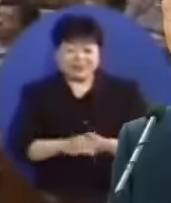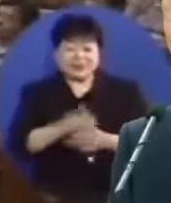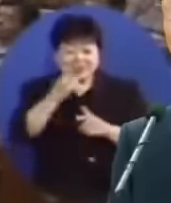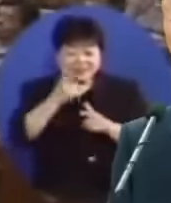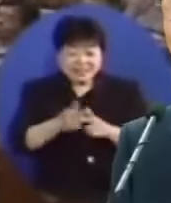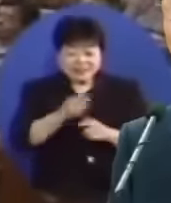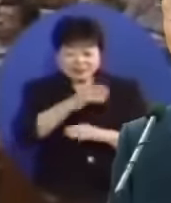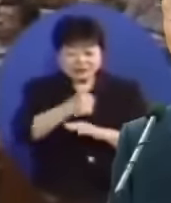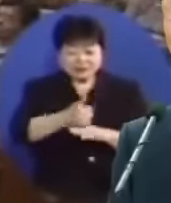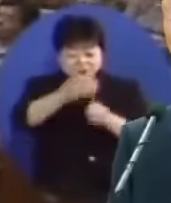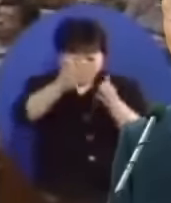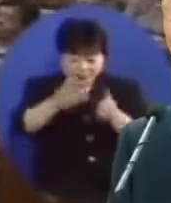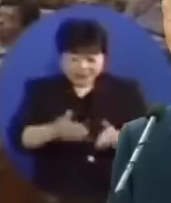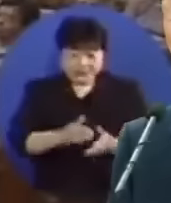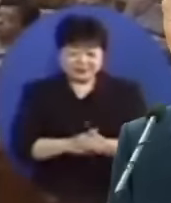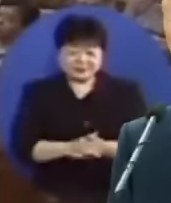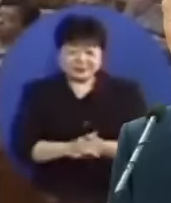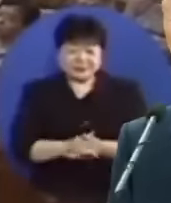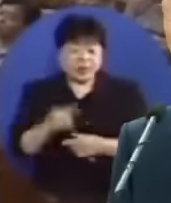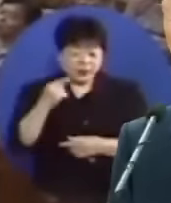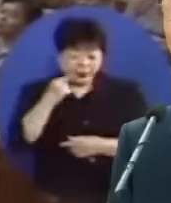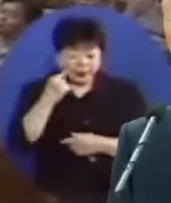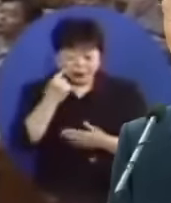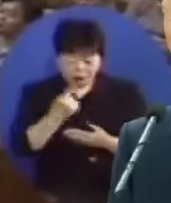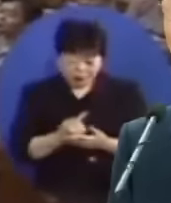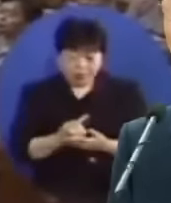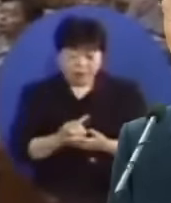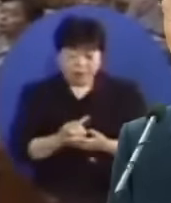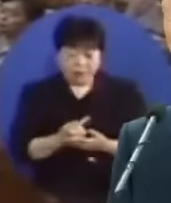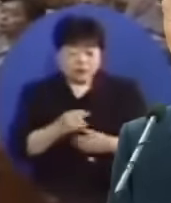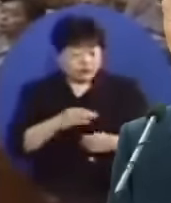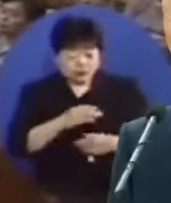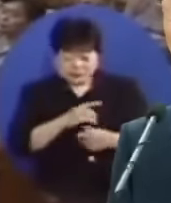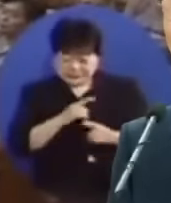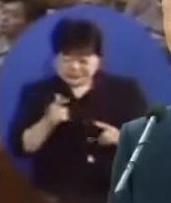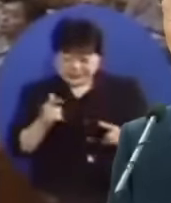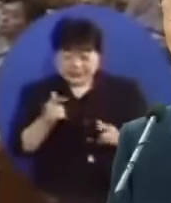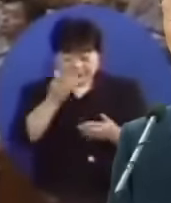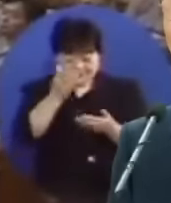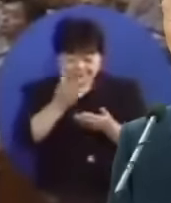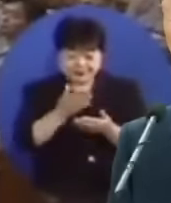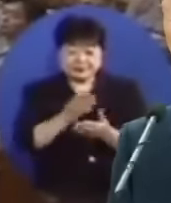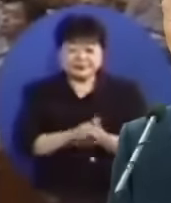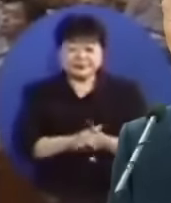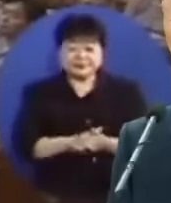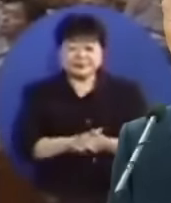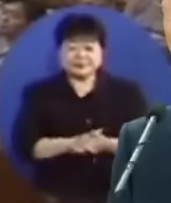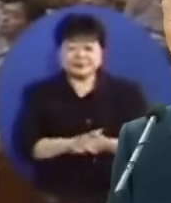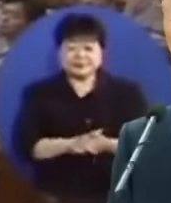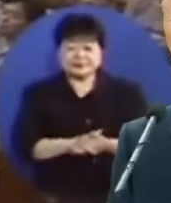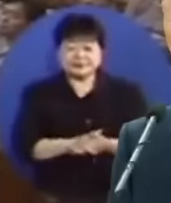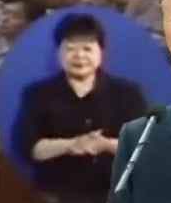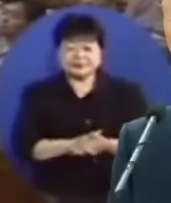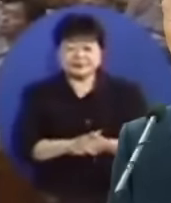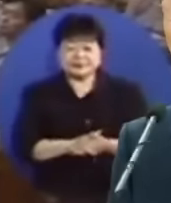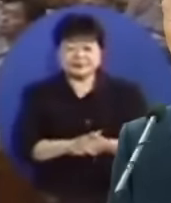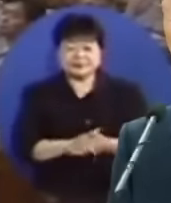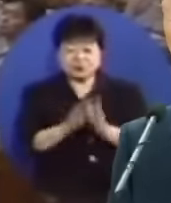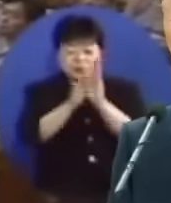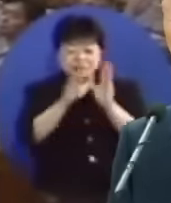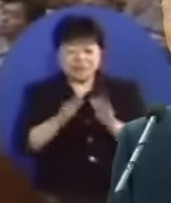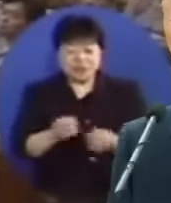예수 그리스도를 통해서 독이 날라올 때 독을 두려워하지 말라고 주님께서 말씀하는 것입니다. 모세가